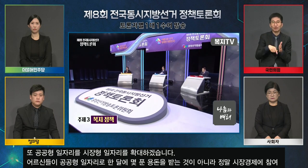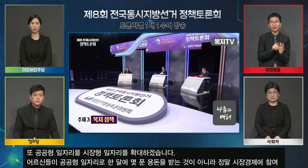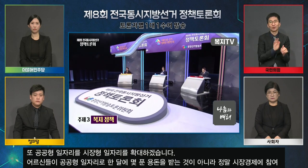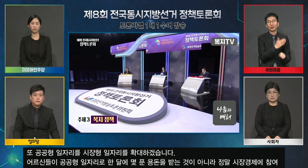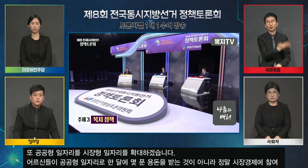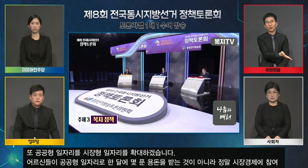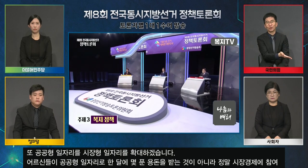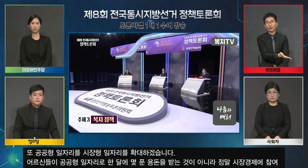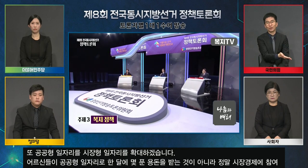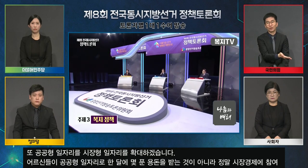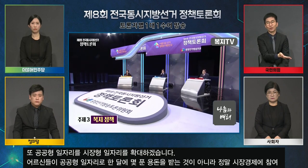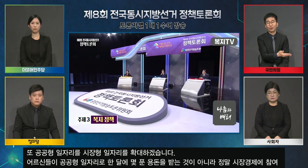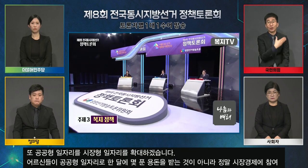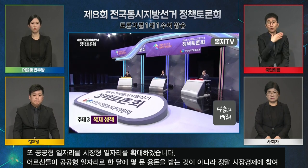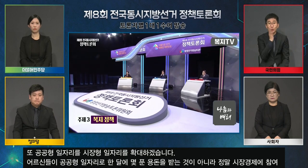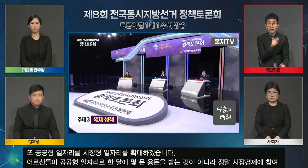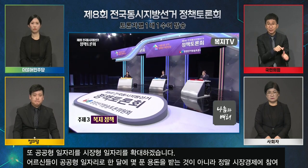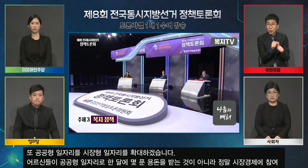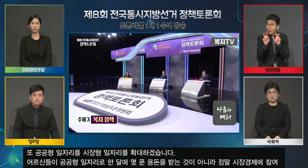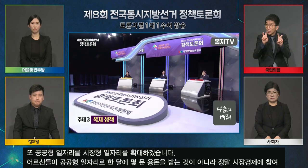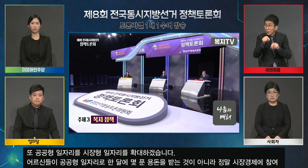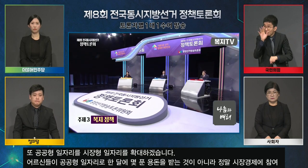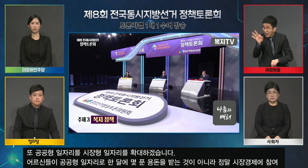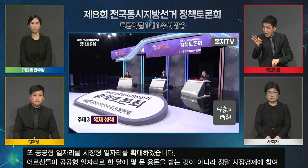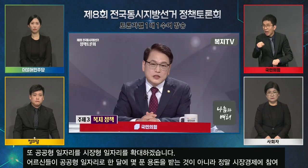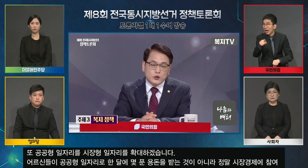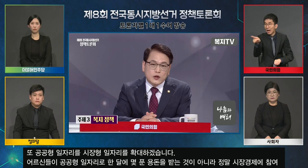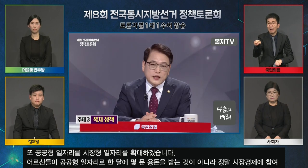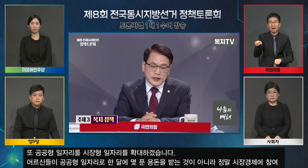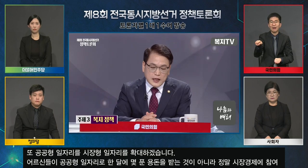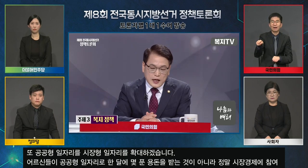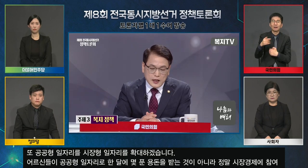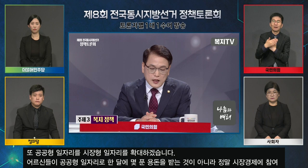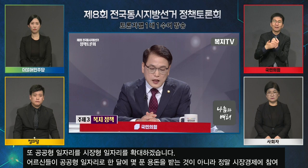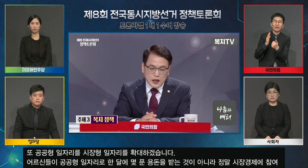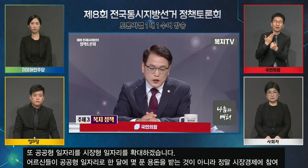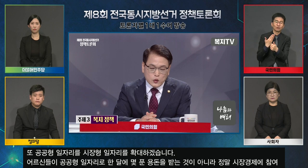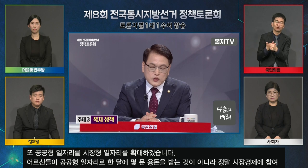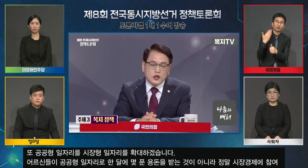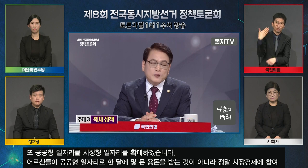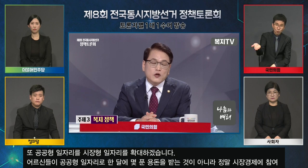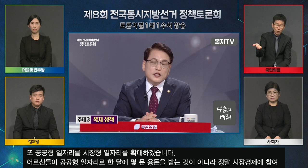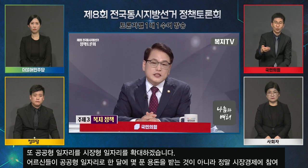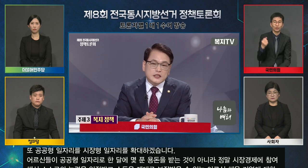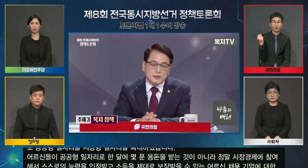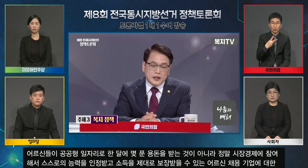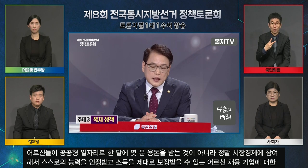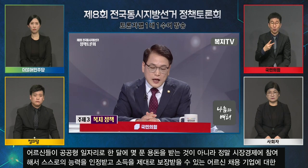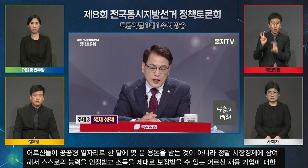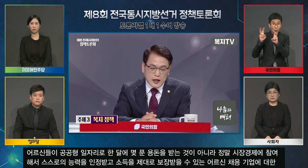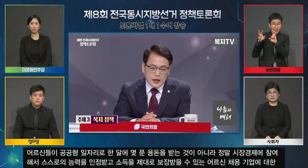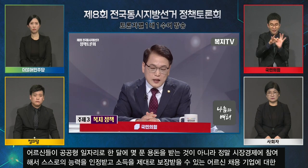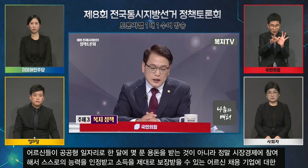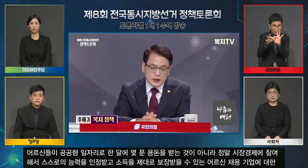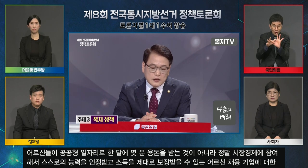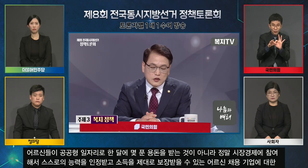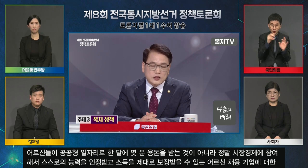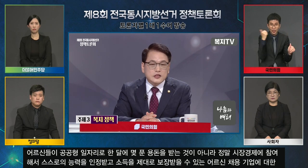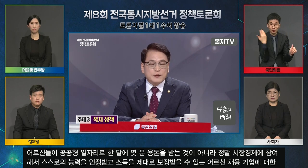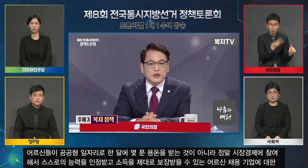어르신 채용기업에 대한 연장 기업 지원이라든가 또 기업 연계 시스템이라든가